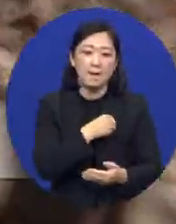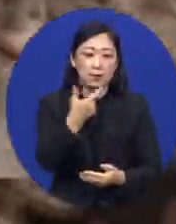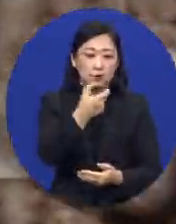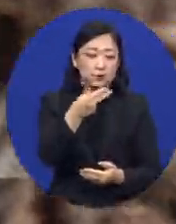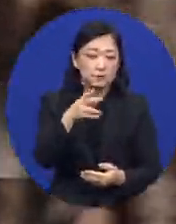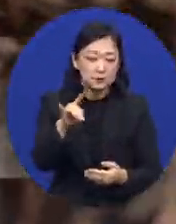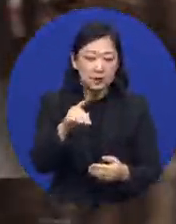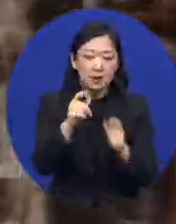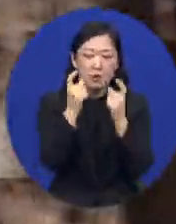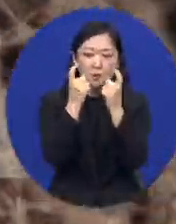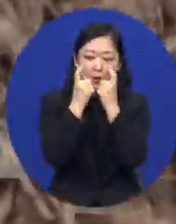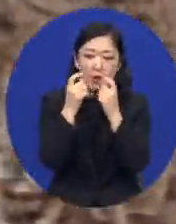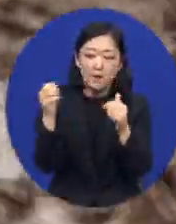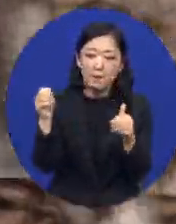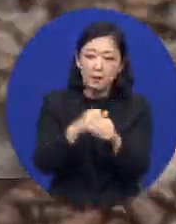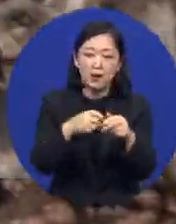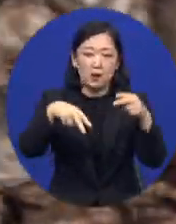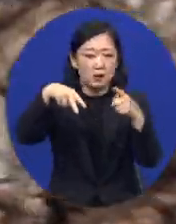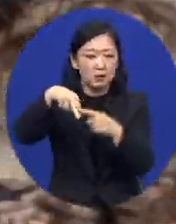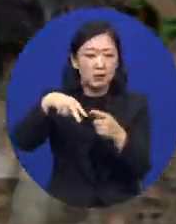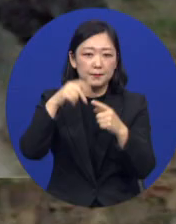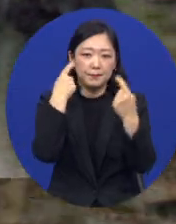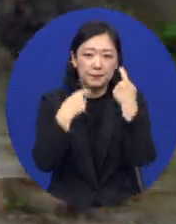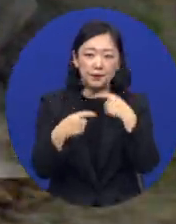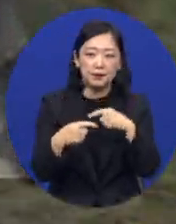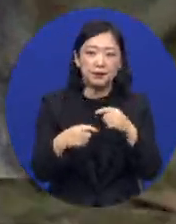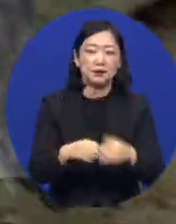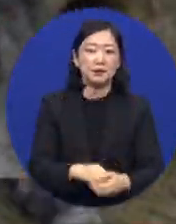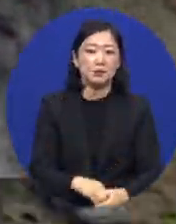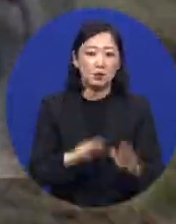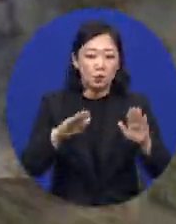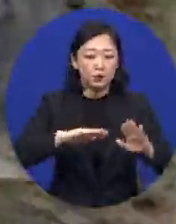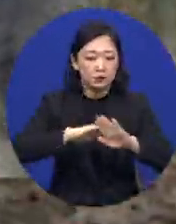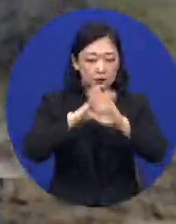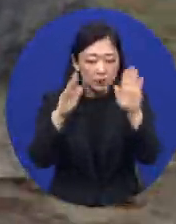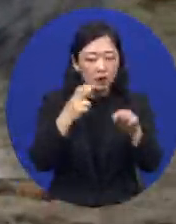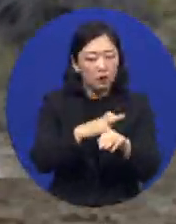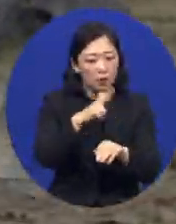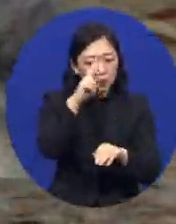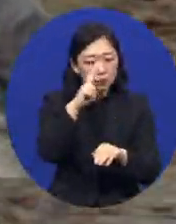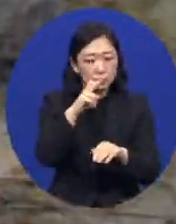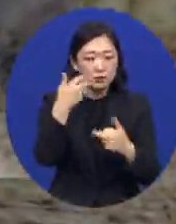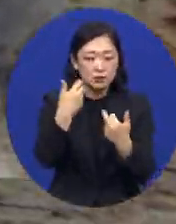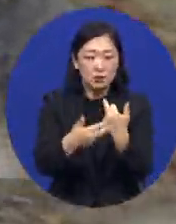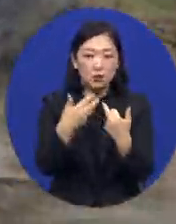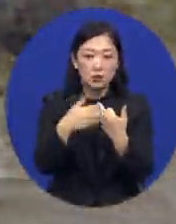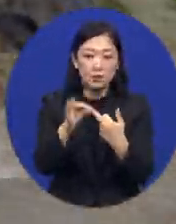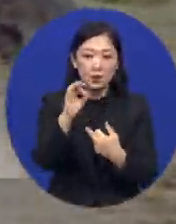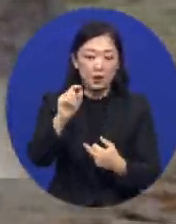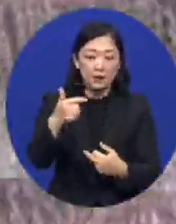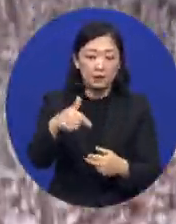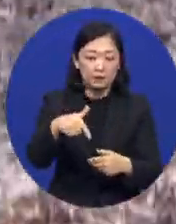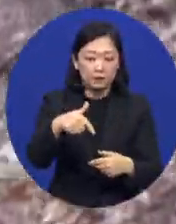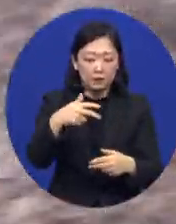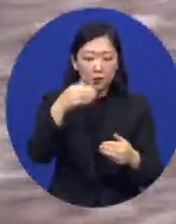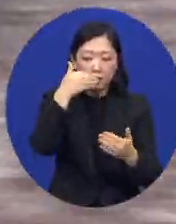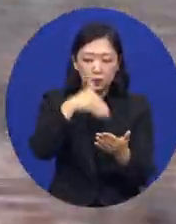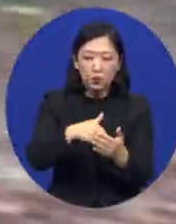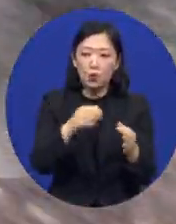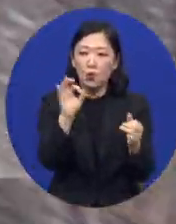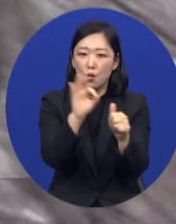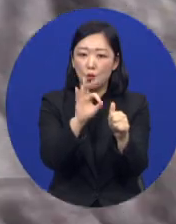멧돼지에 들이받쳐 다리를 크게 다쳤습니다. 오늘 낮 12시쯤에도 서귀포시 안덕면 돌오름